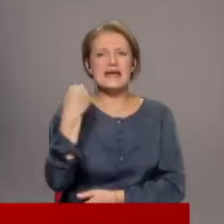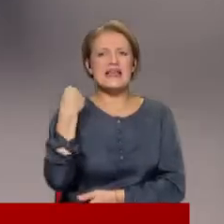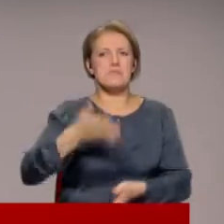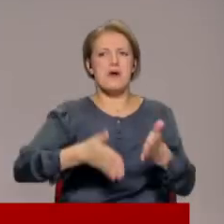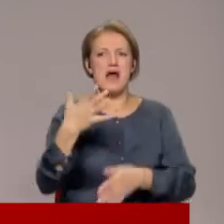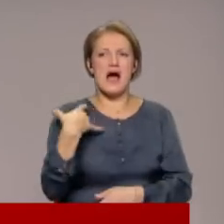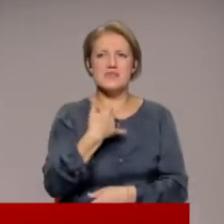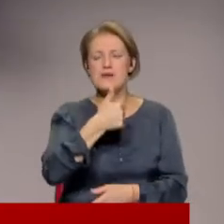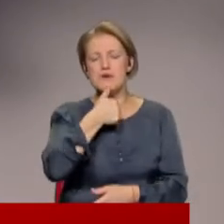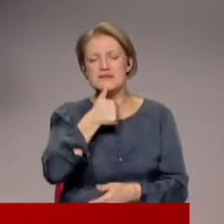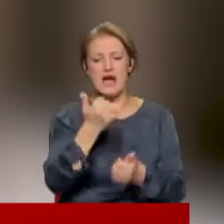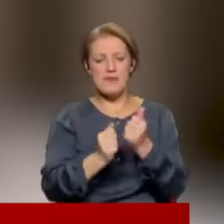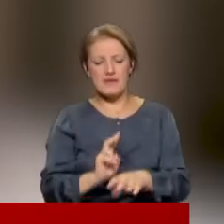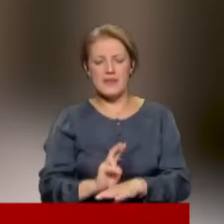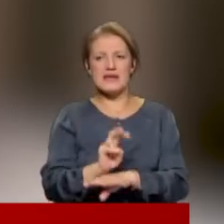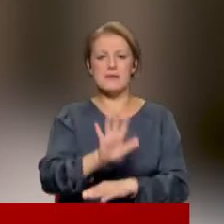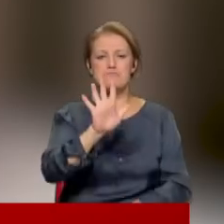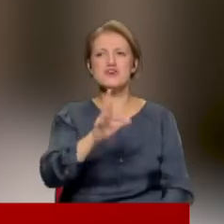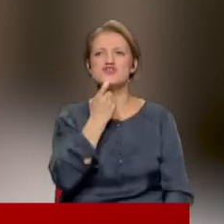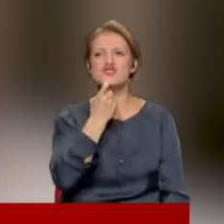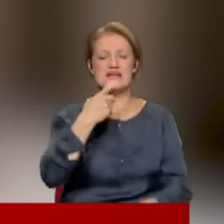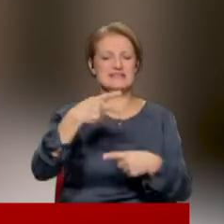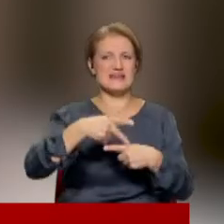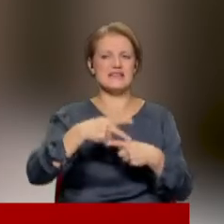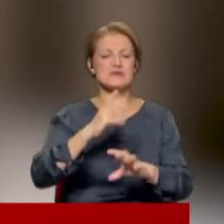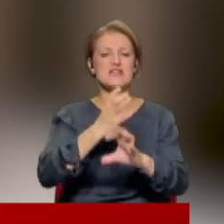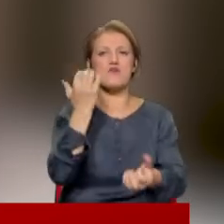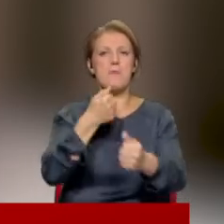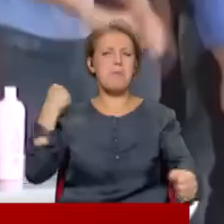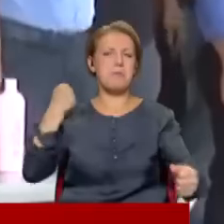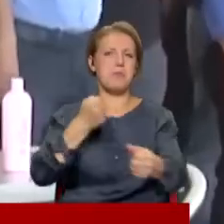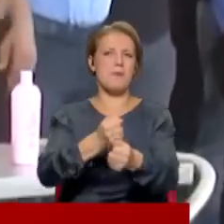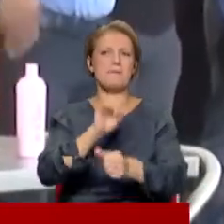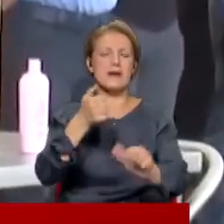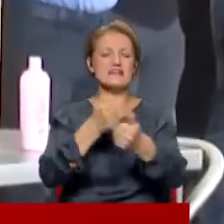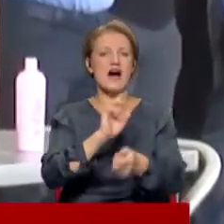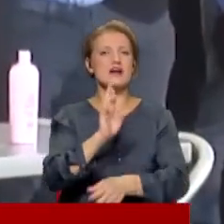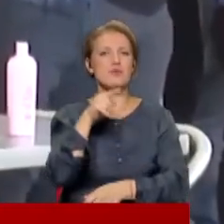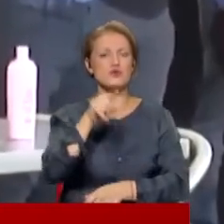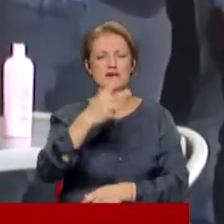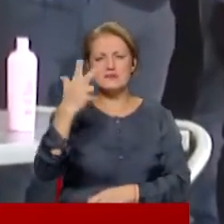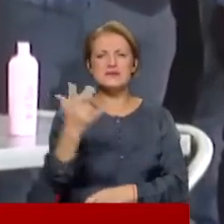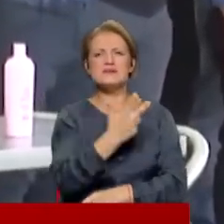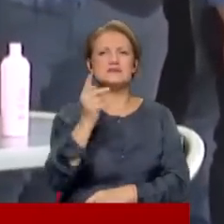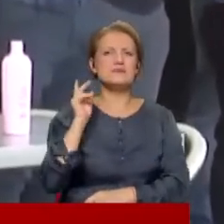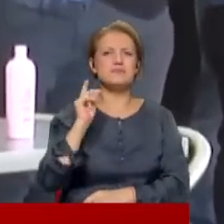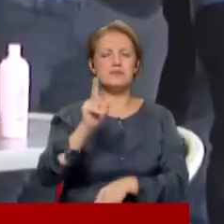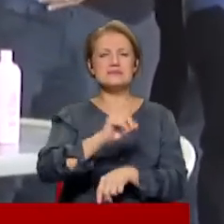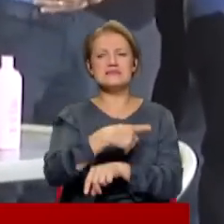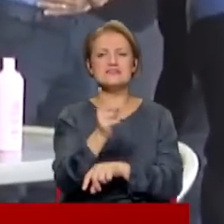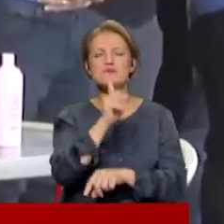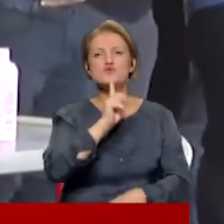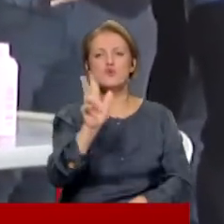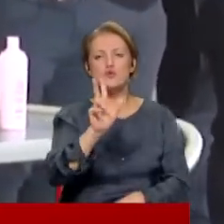Mahalle'de anne ve babasıyla arabadan inen 5 yaşındaki Zeynep'e servis aracı çarptı. Kaza raporunda hız sınırını